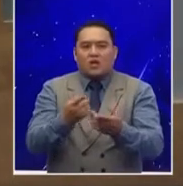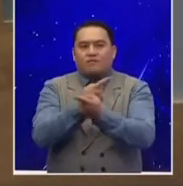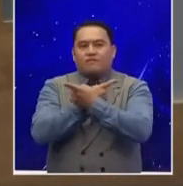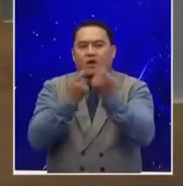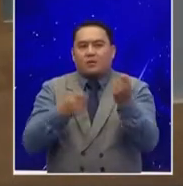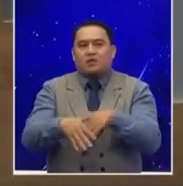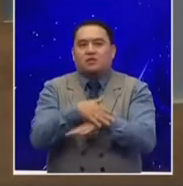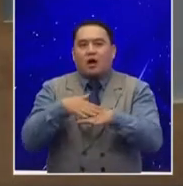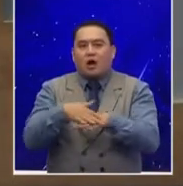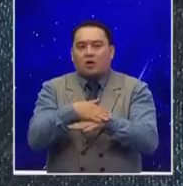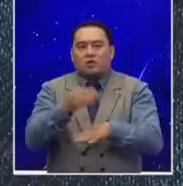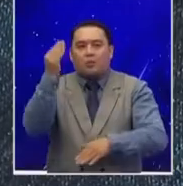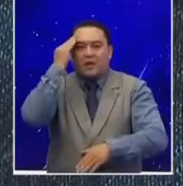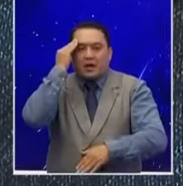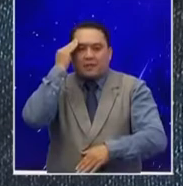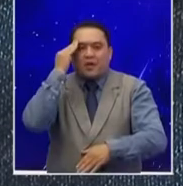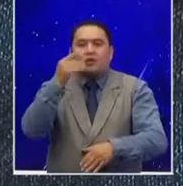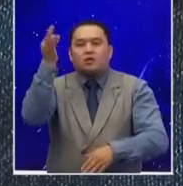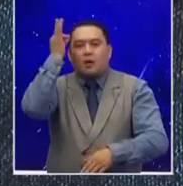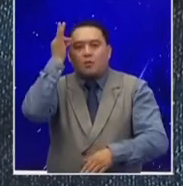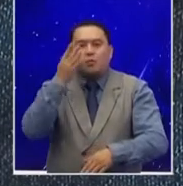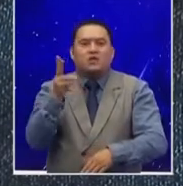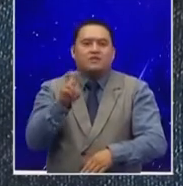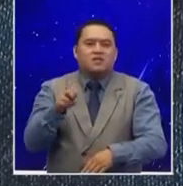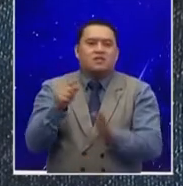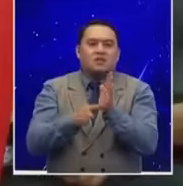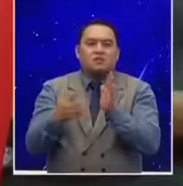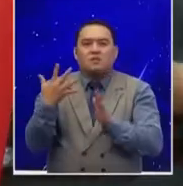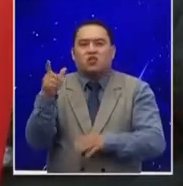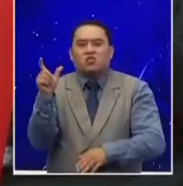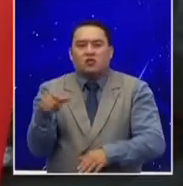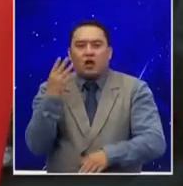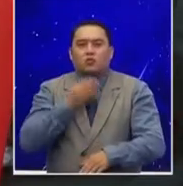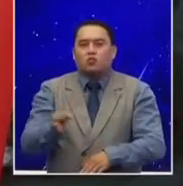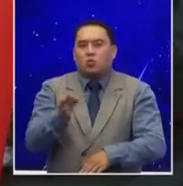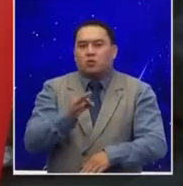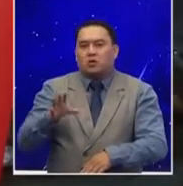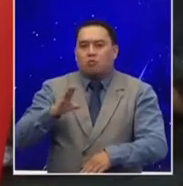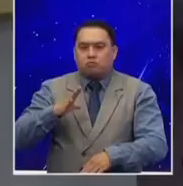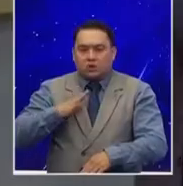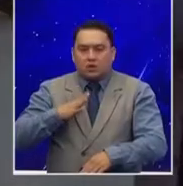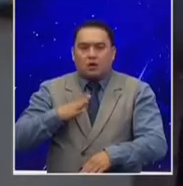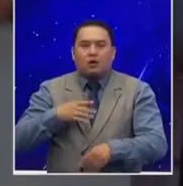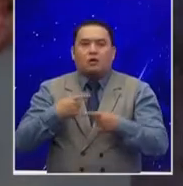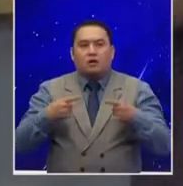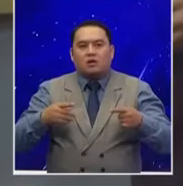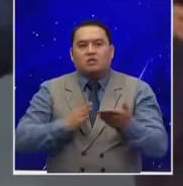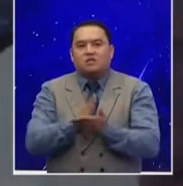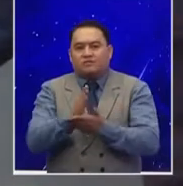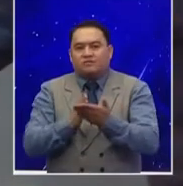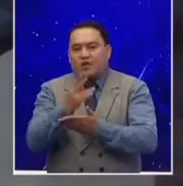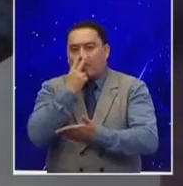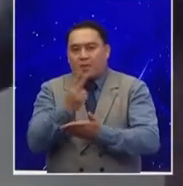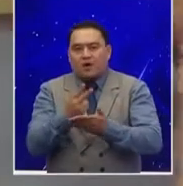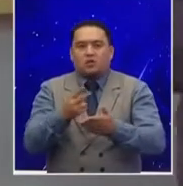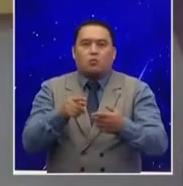информировать население о принимаемых мерах. Напомним, ранее 275 граждан из Алматинской области, в разнообразных сферах проявившие себя